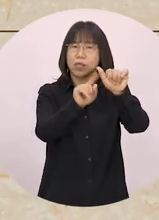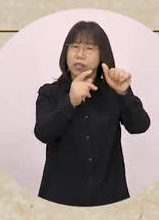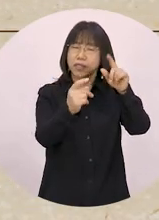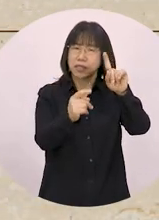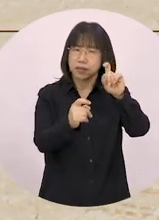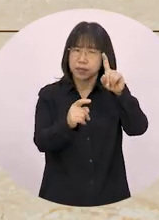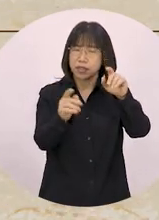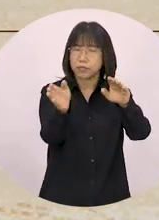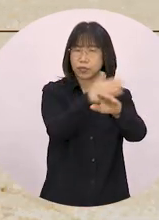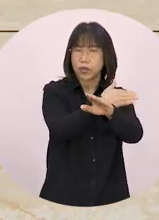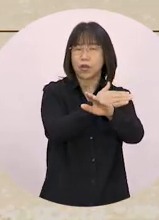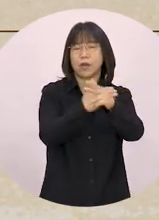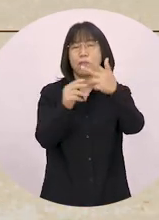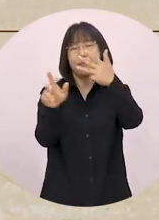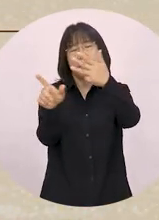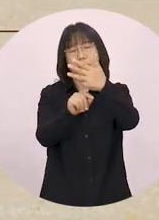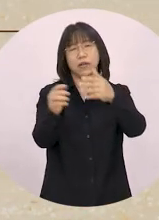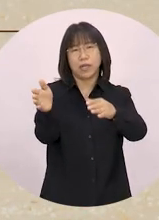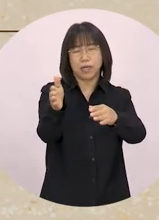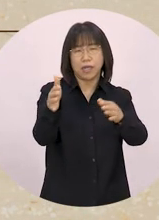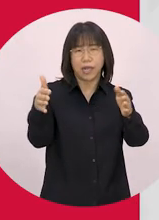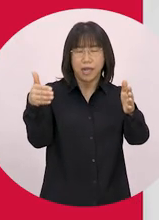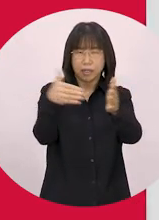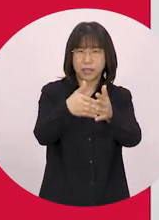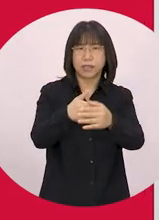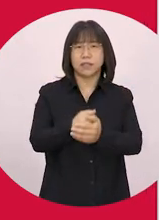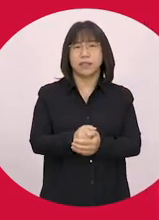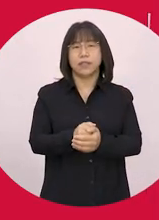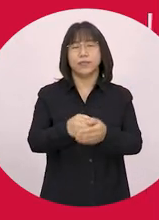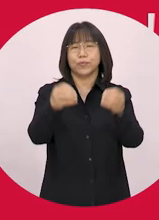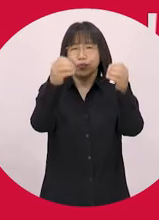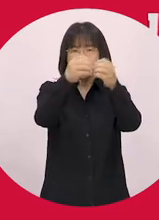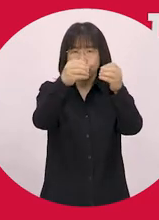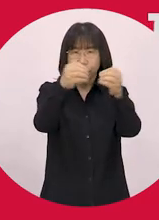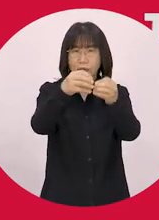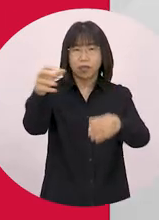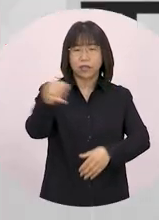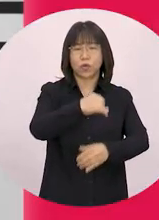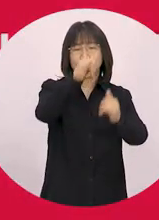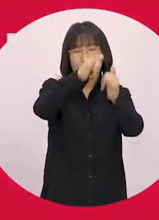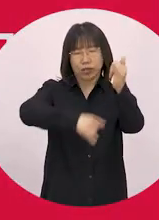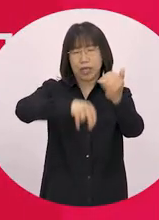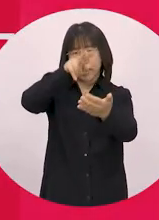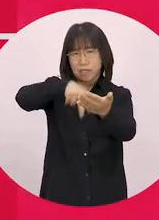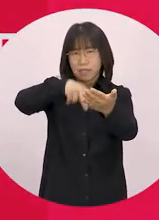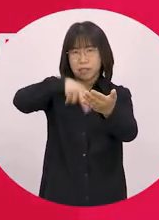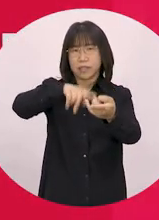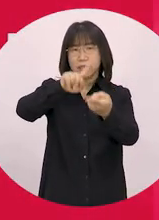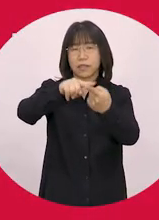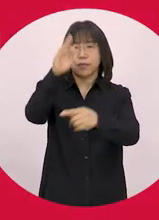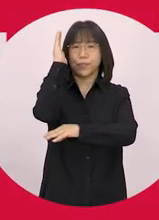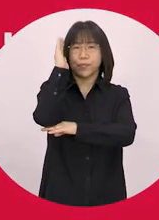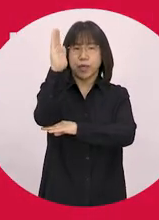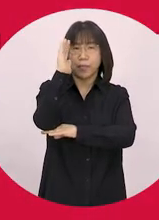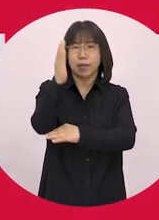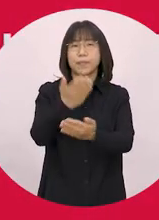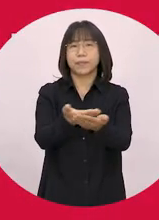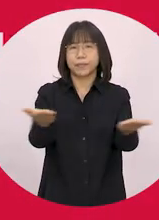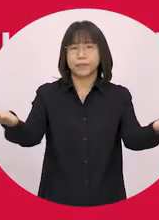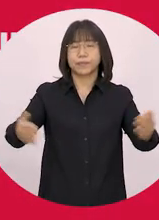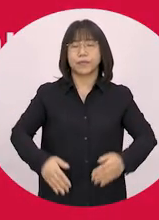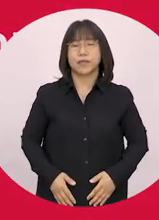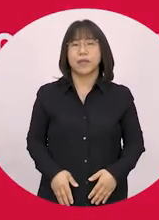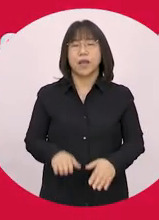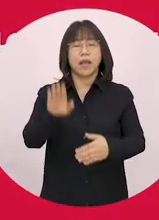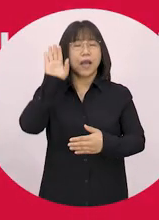8월 24일까지 총 10회에 걸쳐 문학으로 우리 역사 읽기를 주제로 강의가 열립니다. 문학을